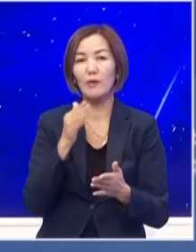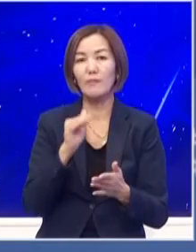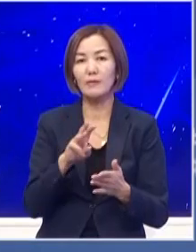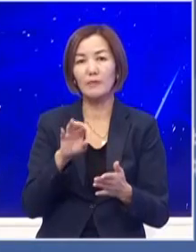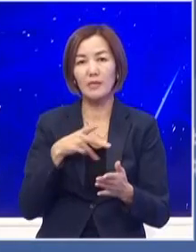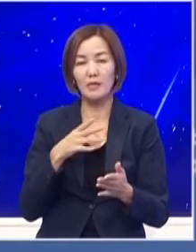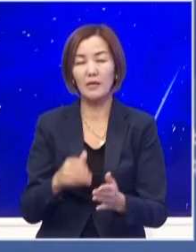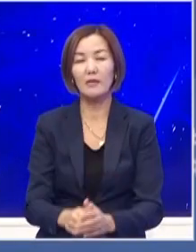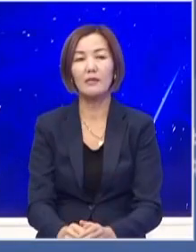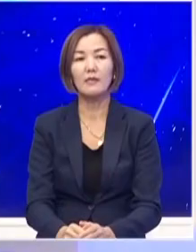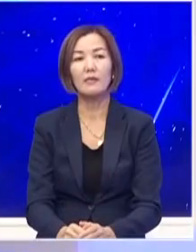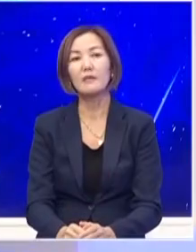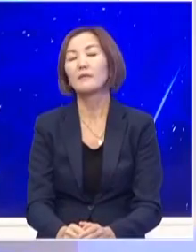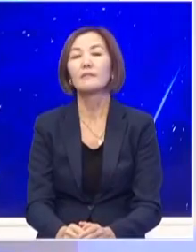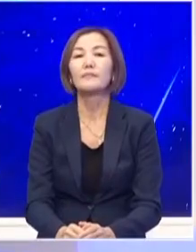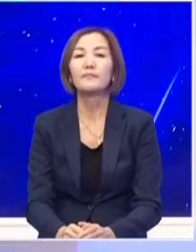көлемінде.